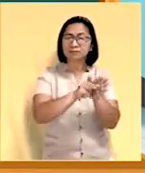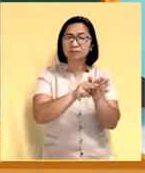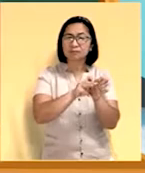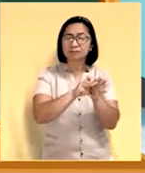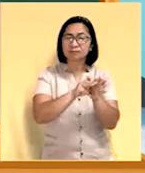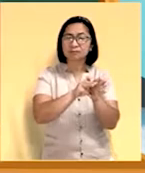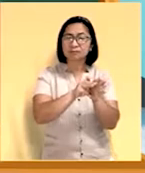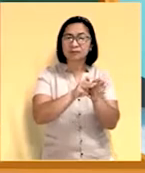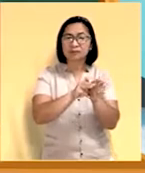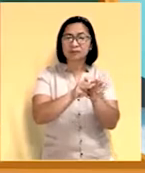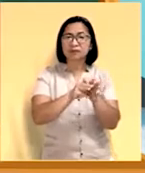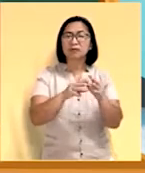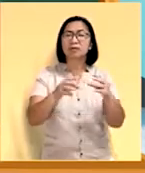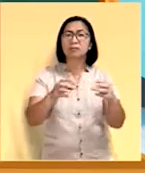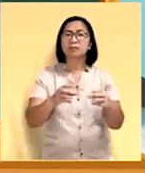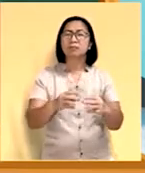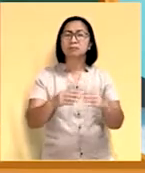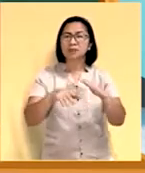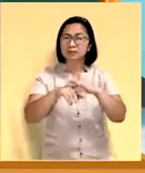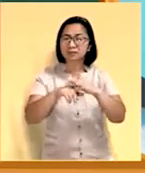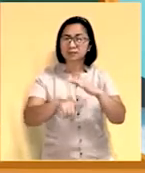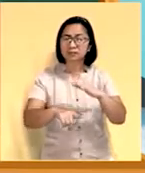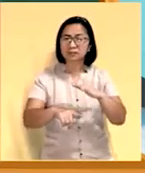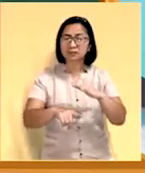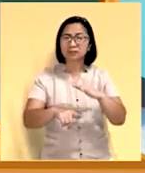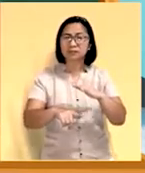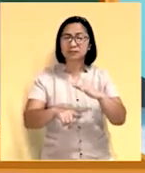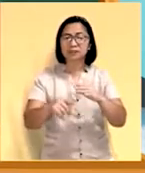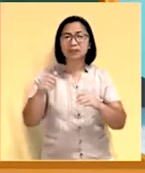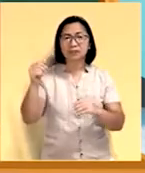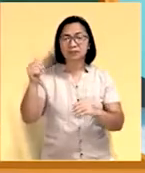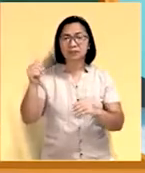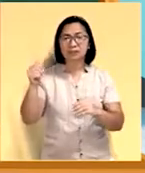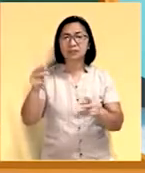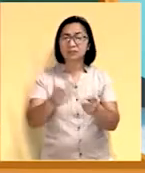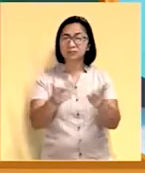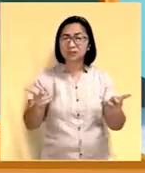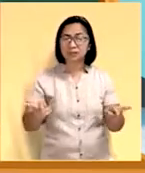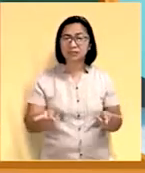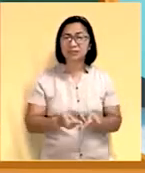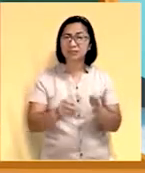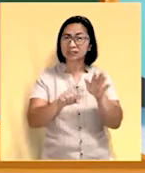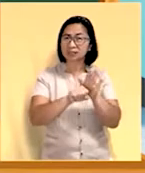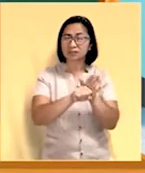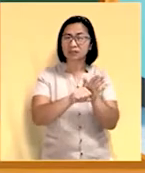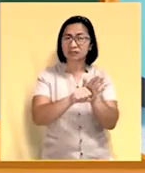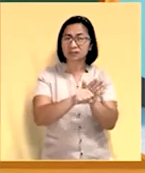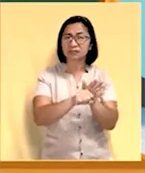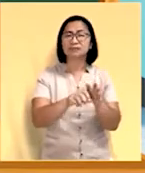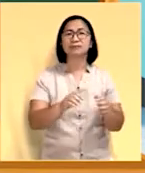ay mas mababa kaysa sa value ng tens place ng subtrahend.